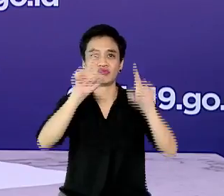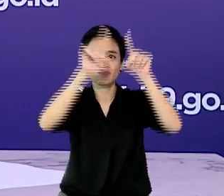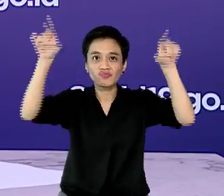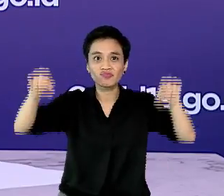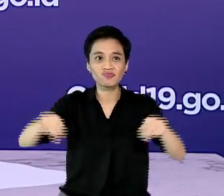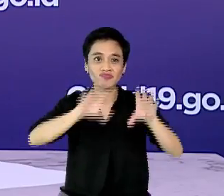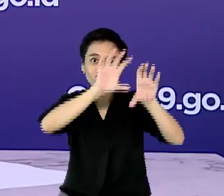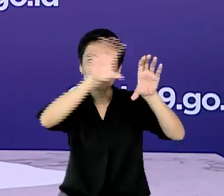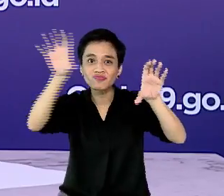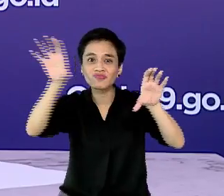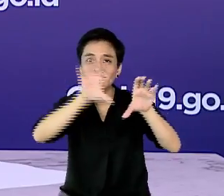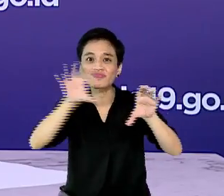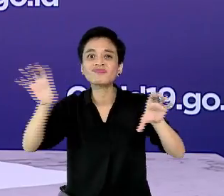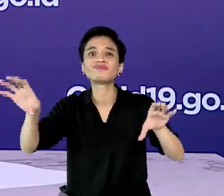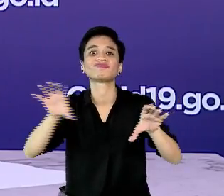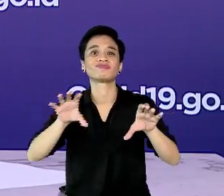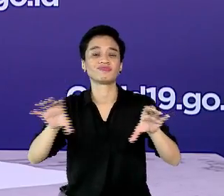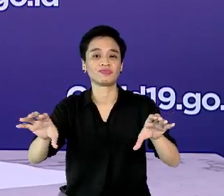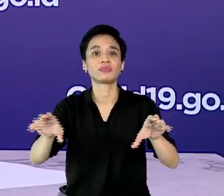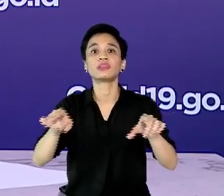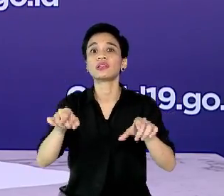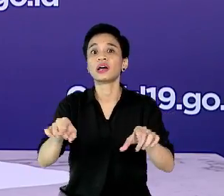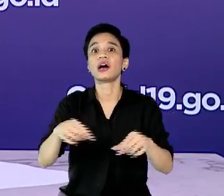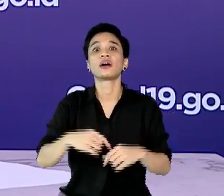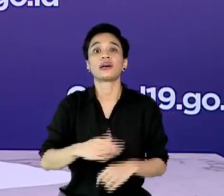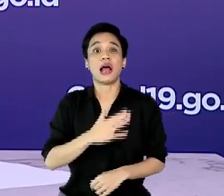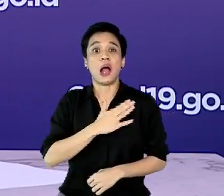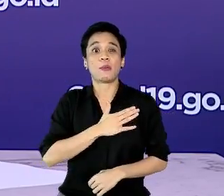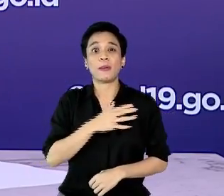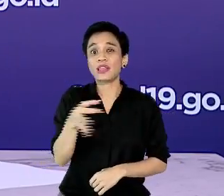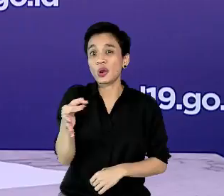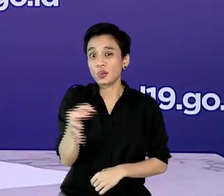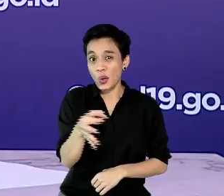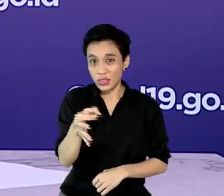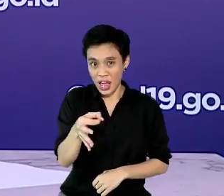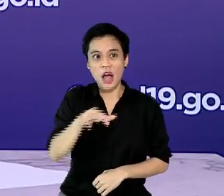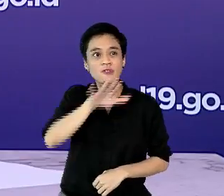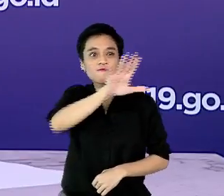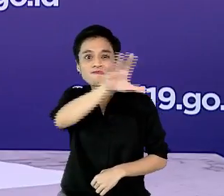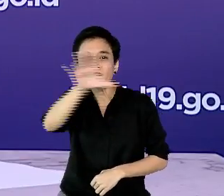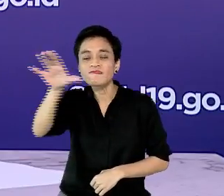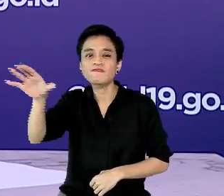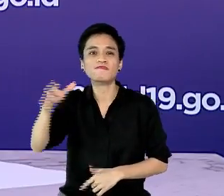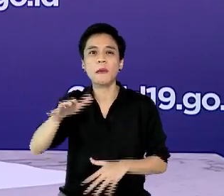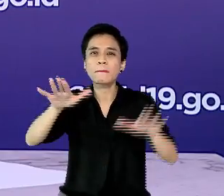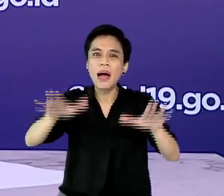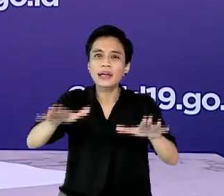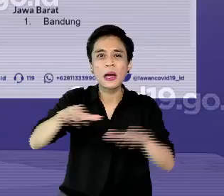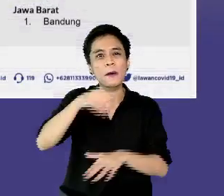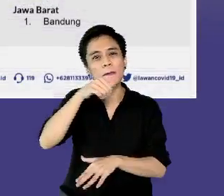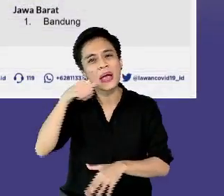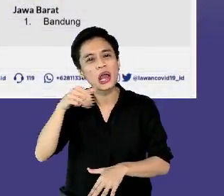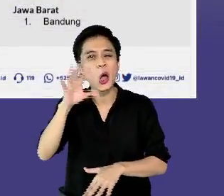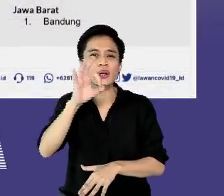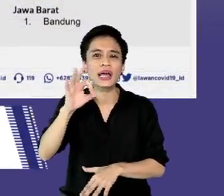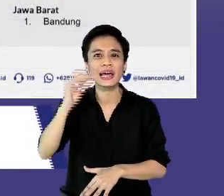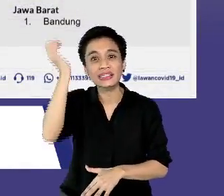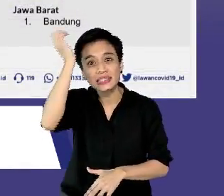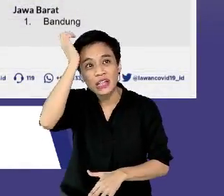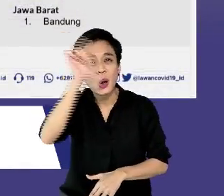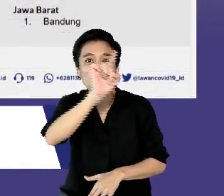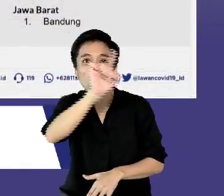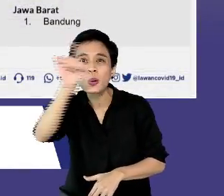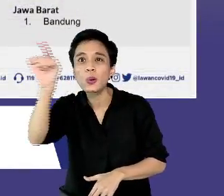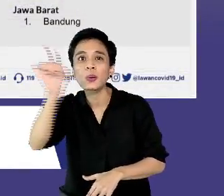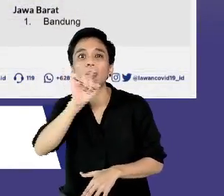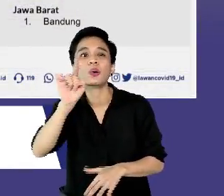perkembangan zonasi minggu ini, diketahui bahwa jumlah kabupaten kota berzona merah, oranye, dan hijau mengalami